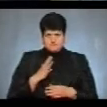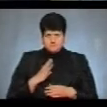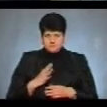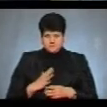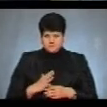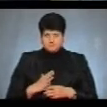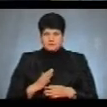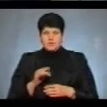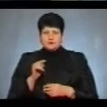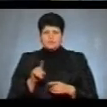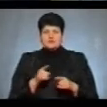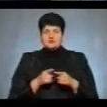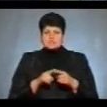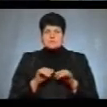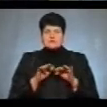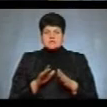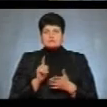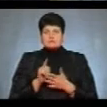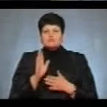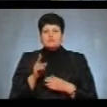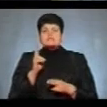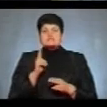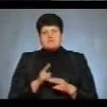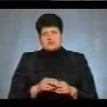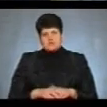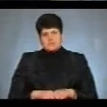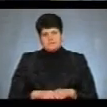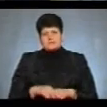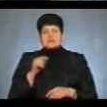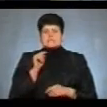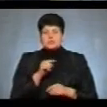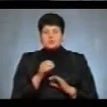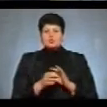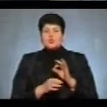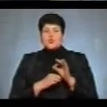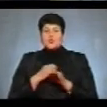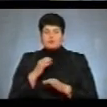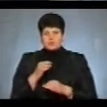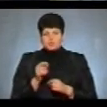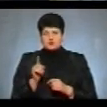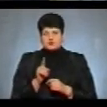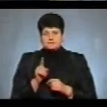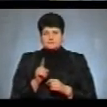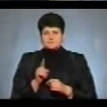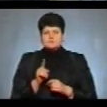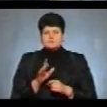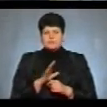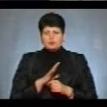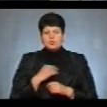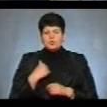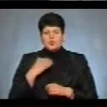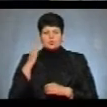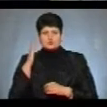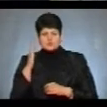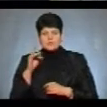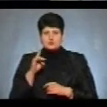терпіння, тому що все рівно цей процес повинен бути завершений. За ту добу, що прийшла, коли відбувалось голосування,